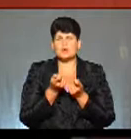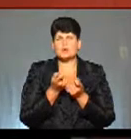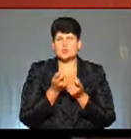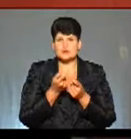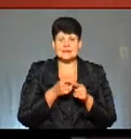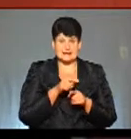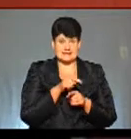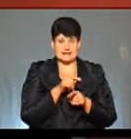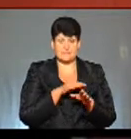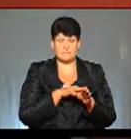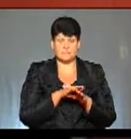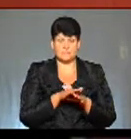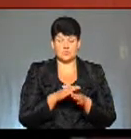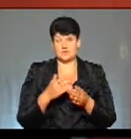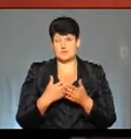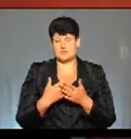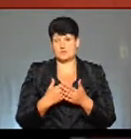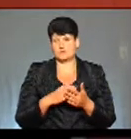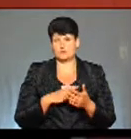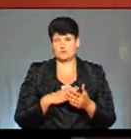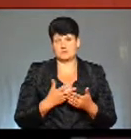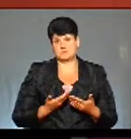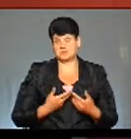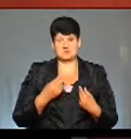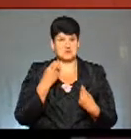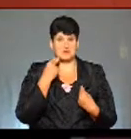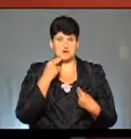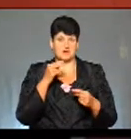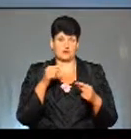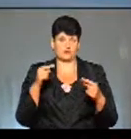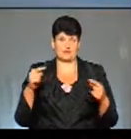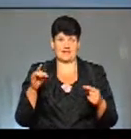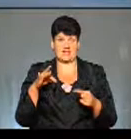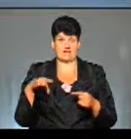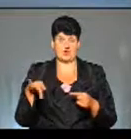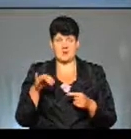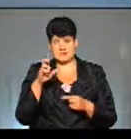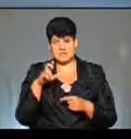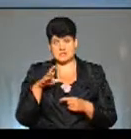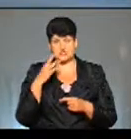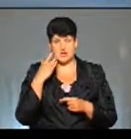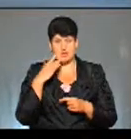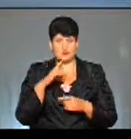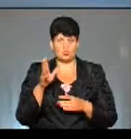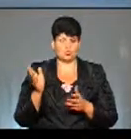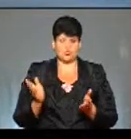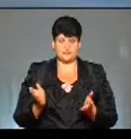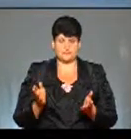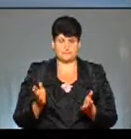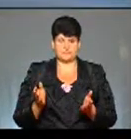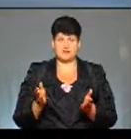це виконувалося, то, напевно, мабуть, ми би жили краще, як будь-яка європейська країна, чи Америка, чи будь-хто.